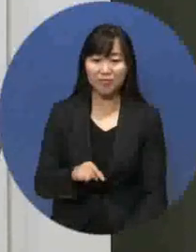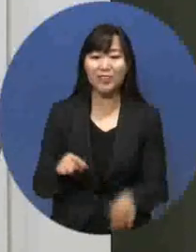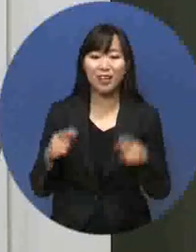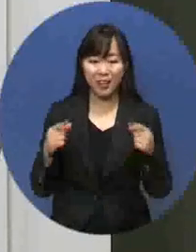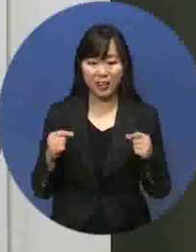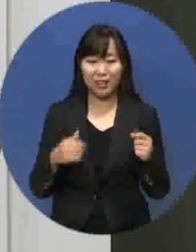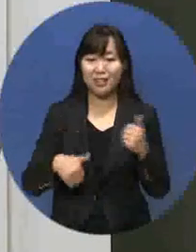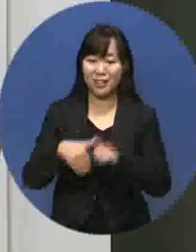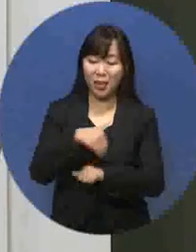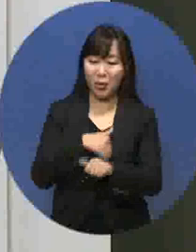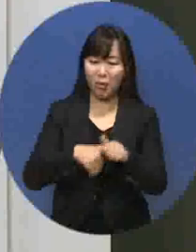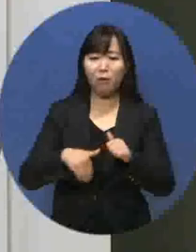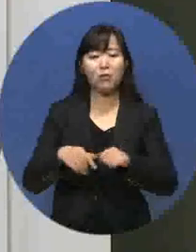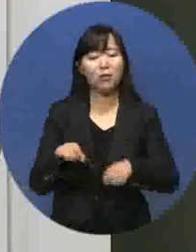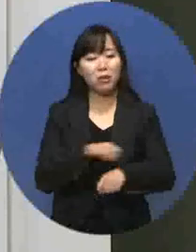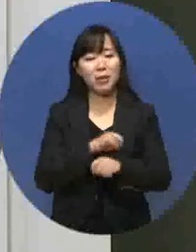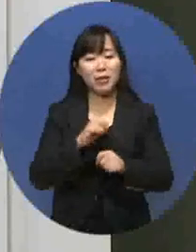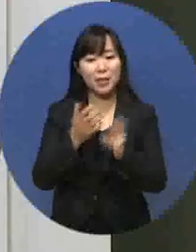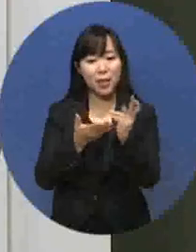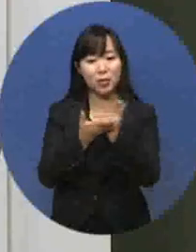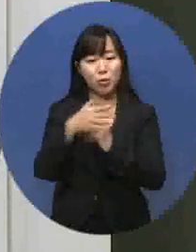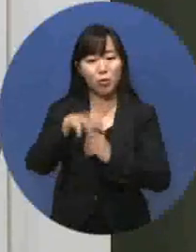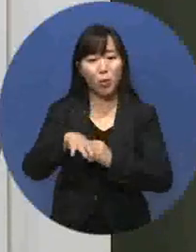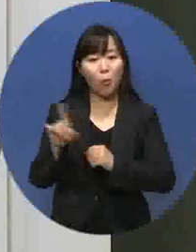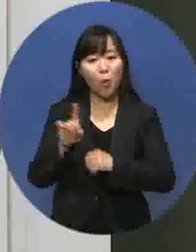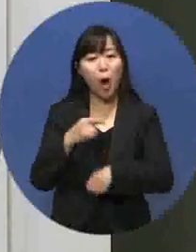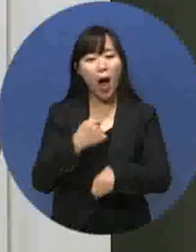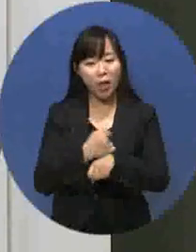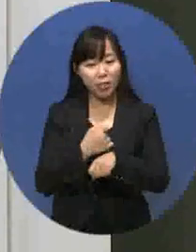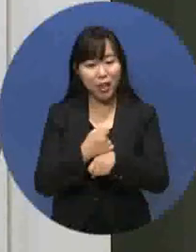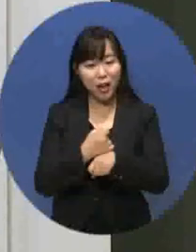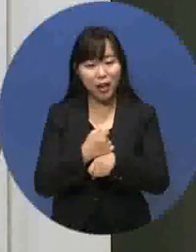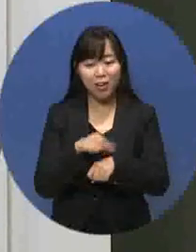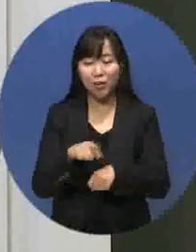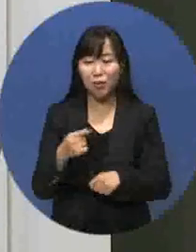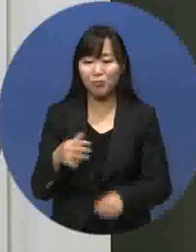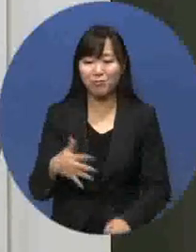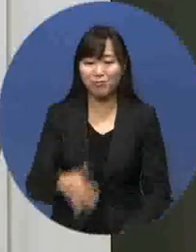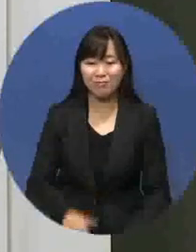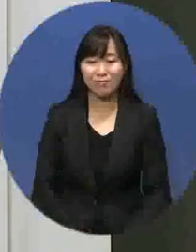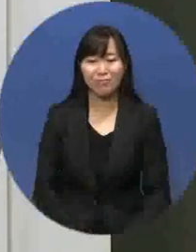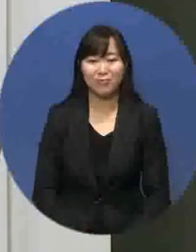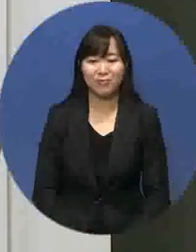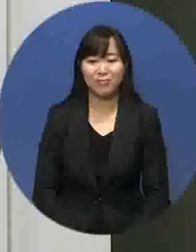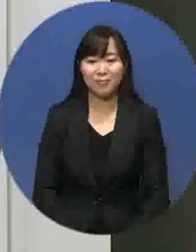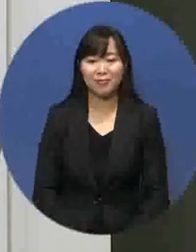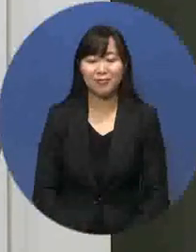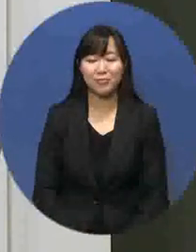그런 패턴이지 뭐 특별히 제주도에서 뭘 한다거나 뭐 이런 건 없나요?